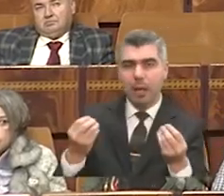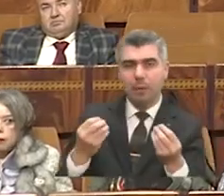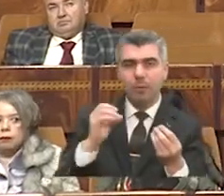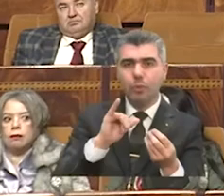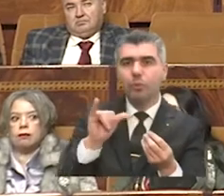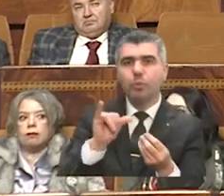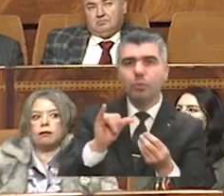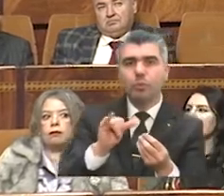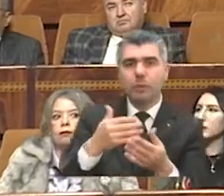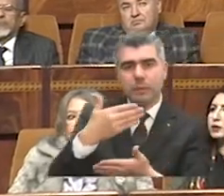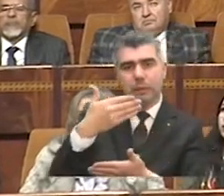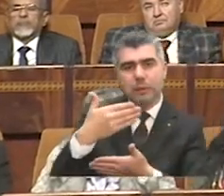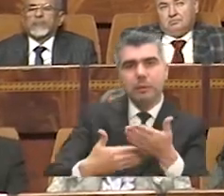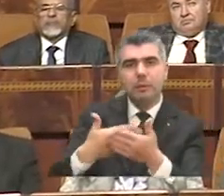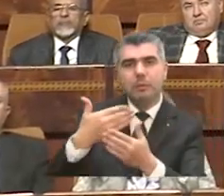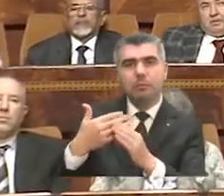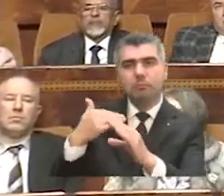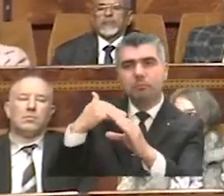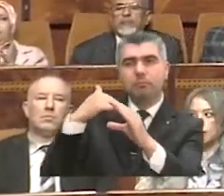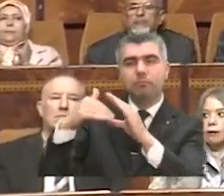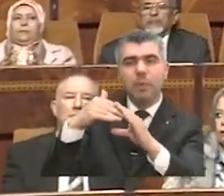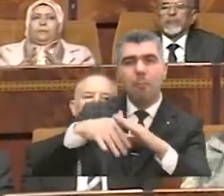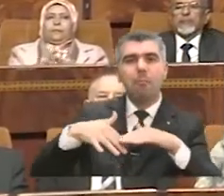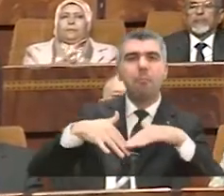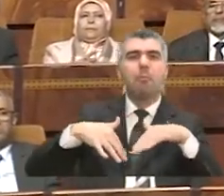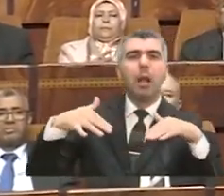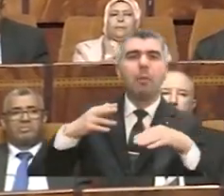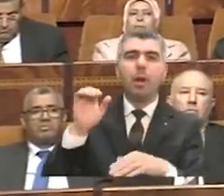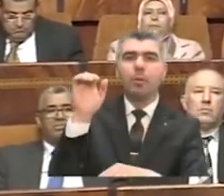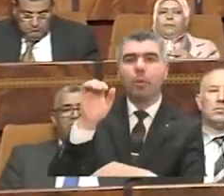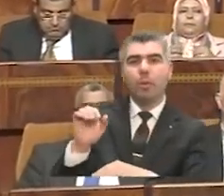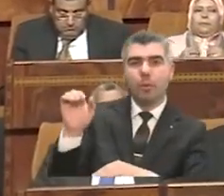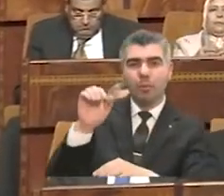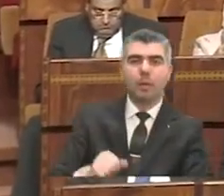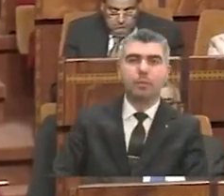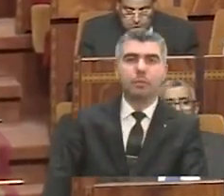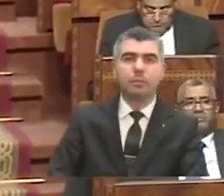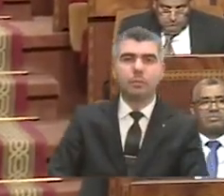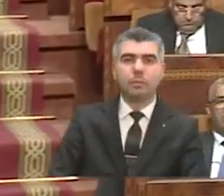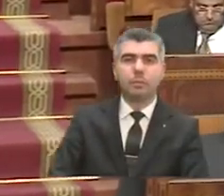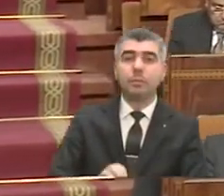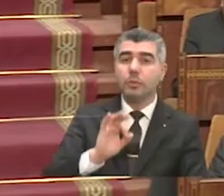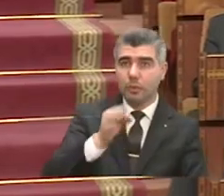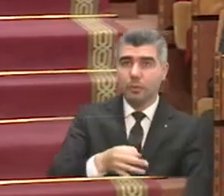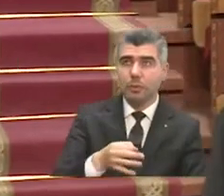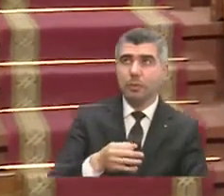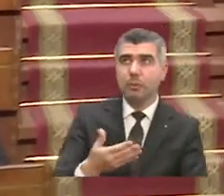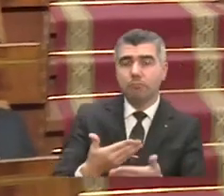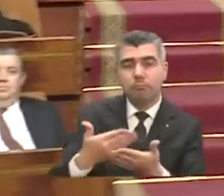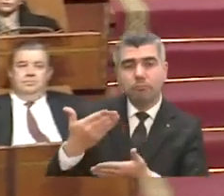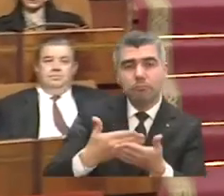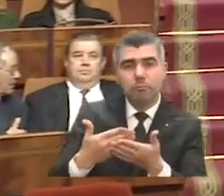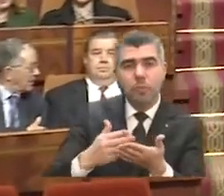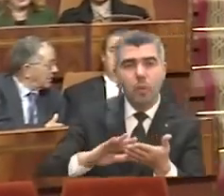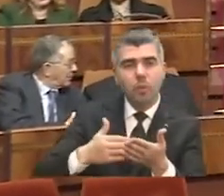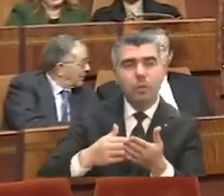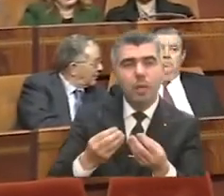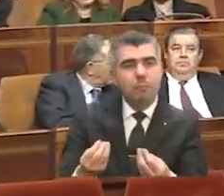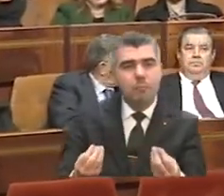et d'autres institutions pose des questionnements à la lumière